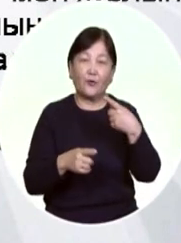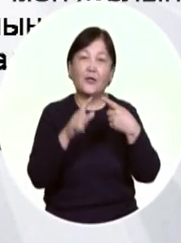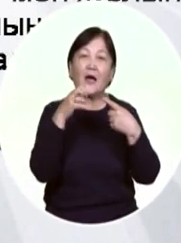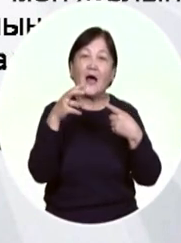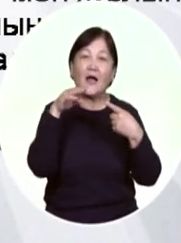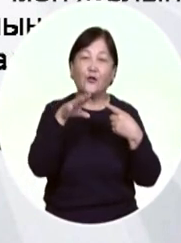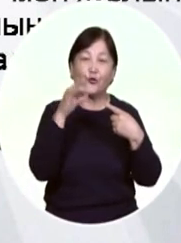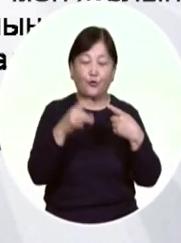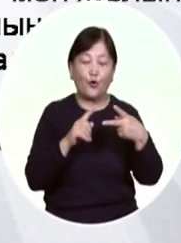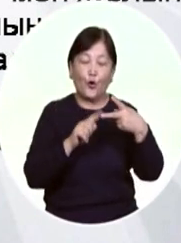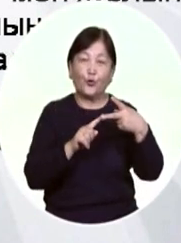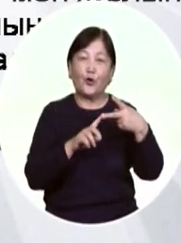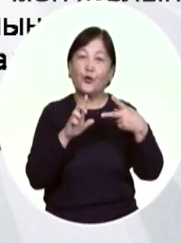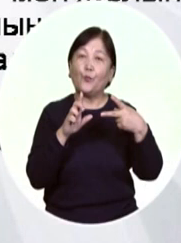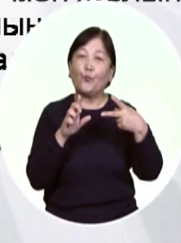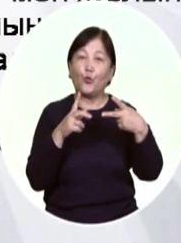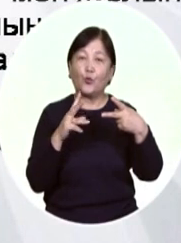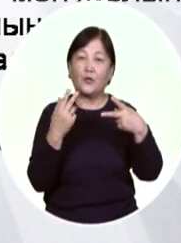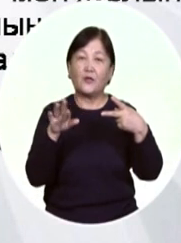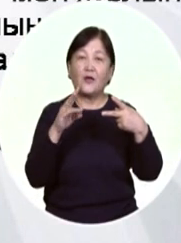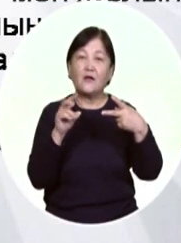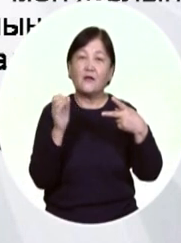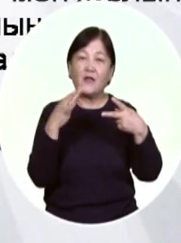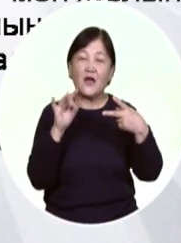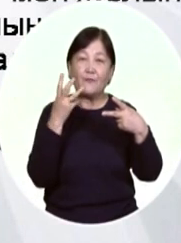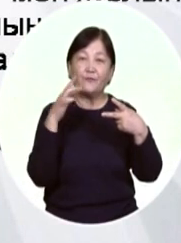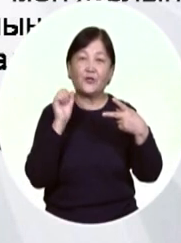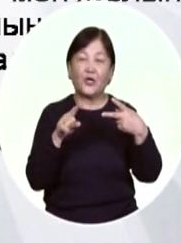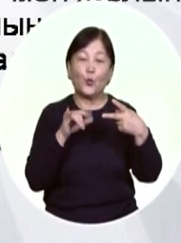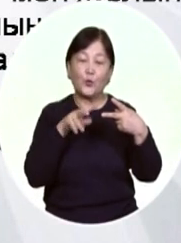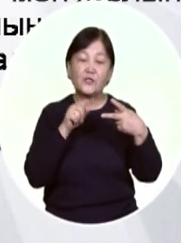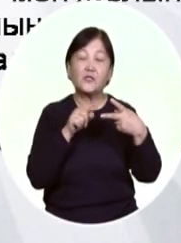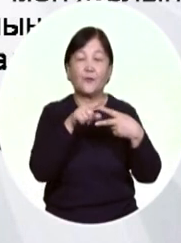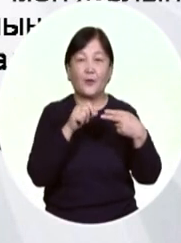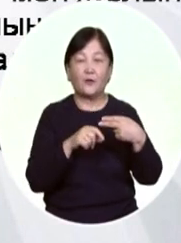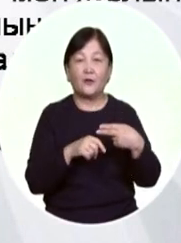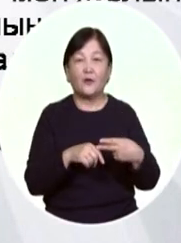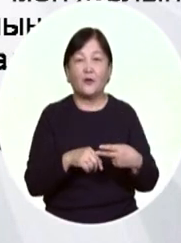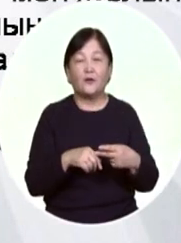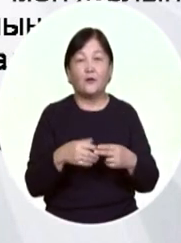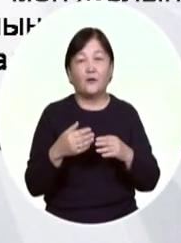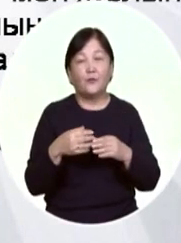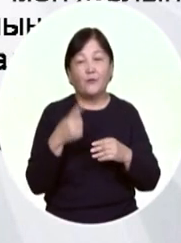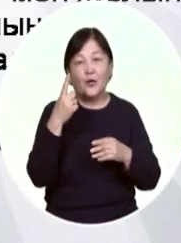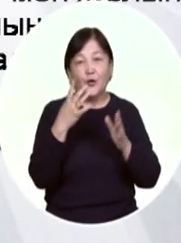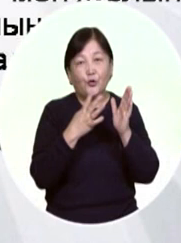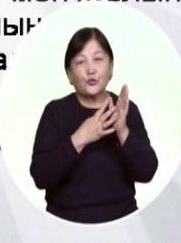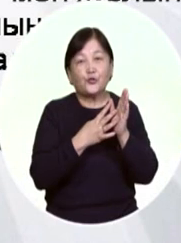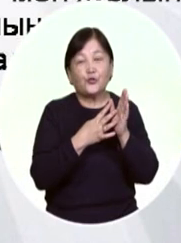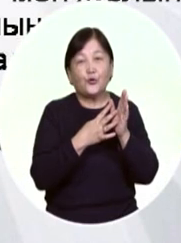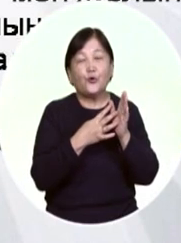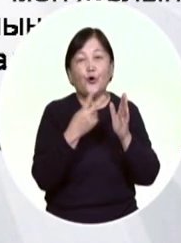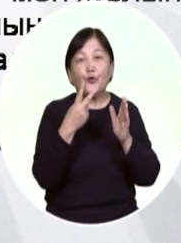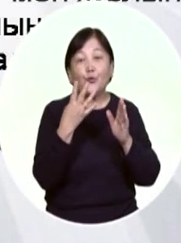найрамдах төр. Тэгвэл Монгол улс хөннөөг үеэс хаант төртөө явж 1100 илээж 2100-ыг илээснийхээ